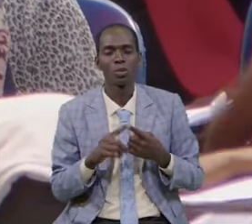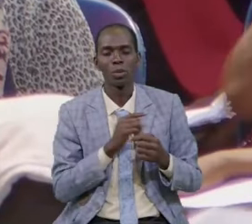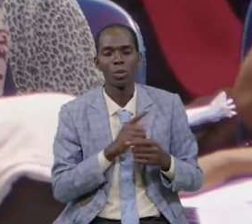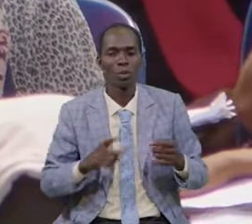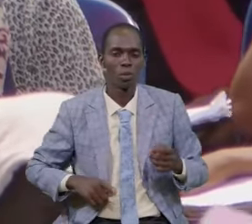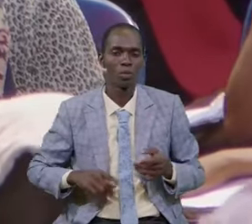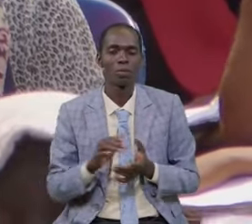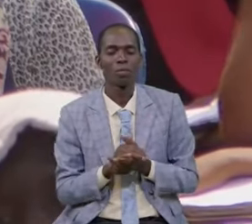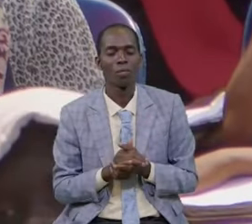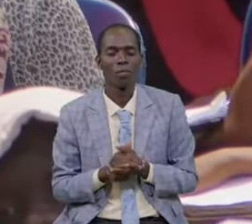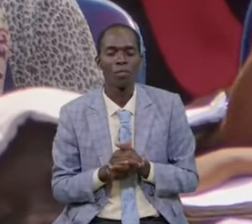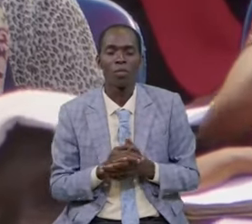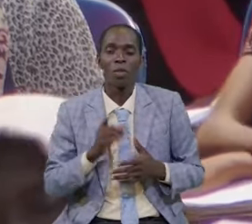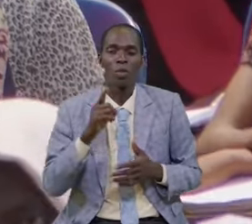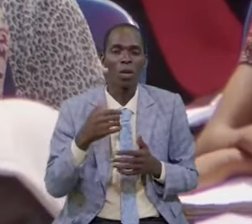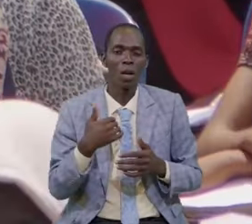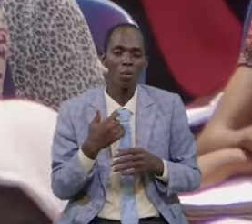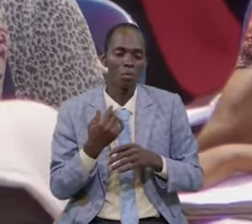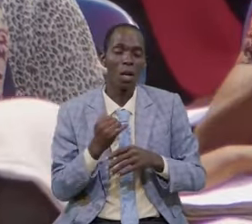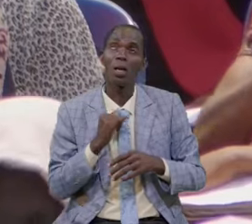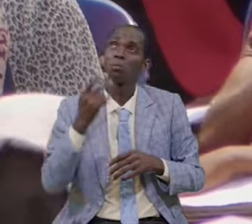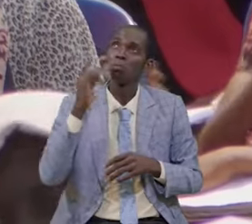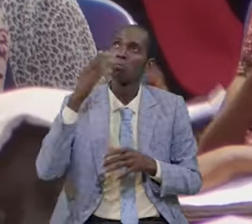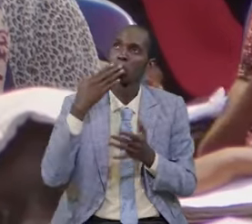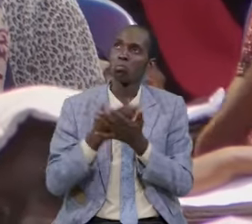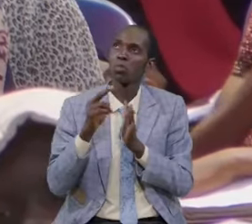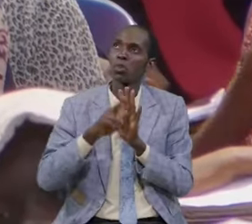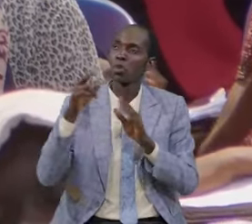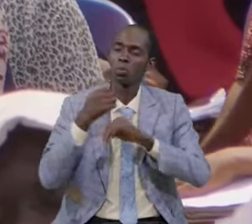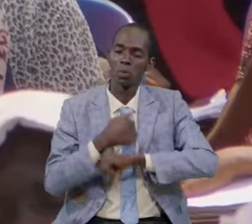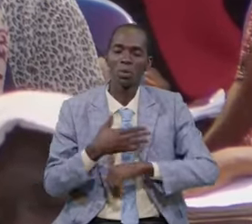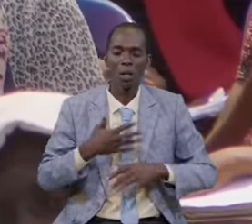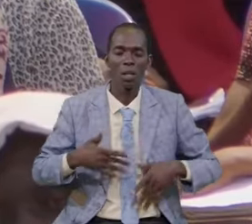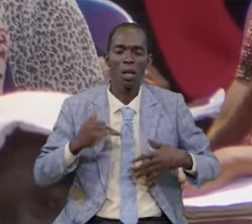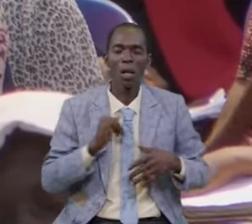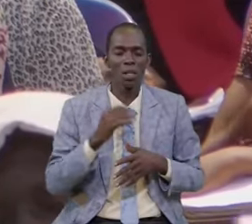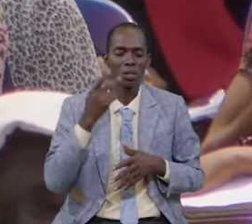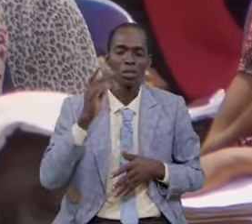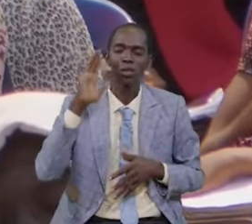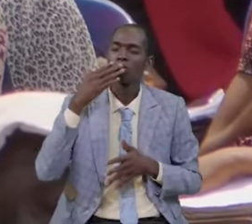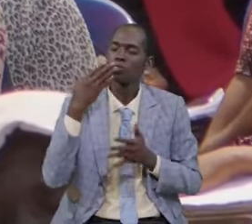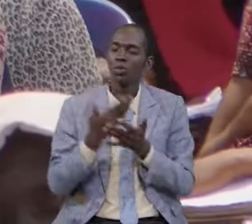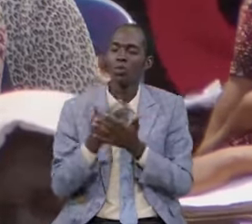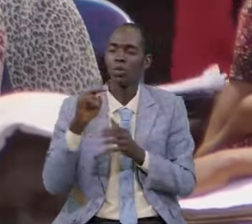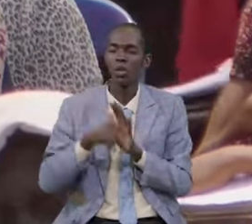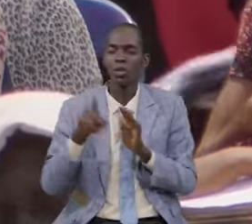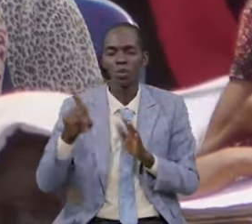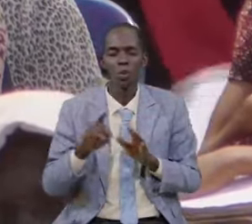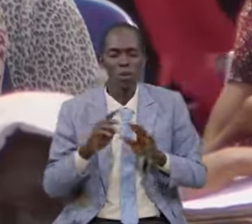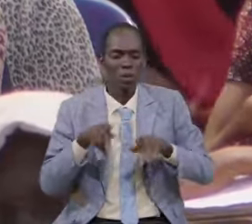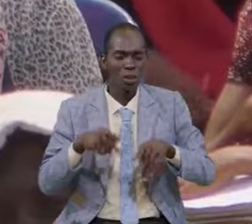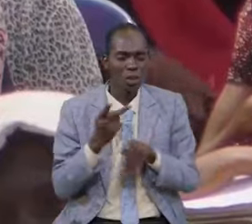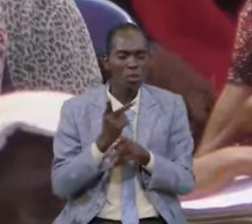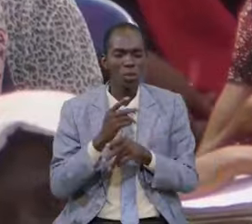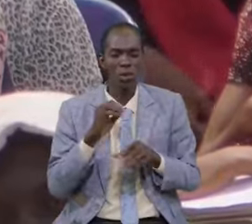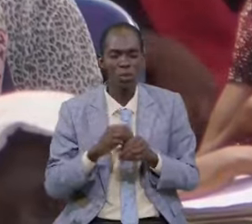as préservé ma vie, je vois ta bonté, tu m'as gardé en bonne santé, je vois ta bonté, même je progresse dans la